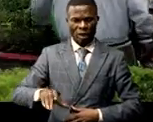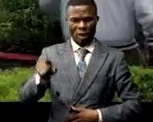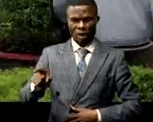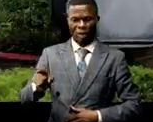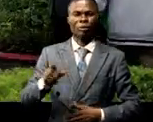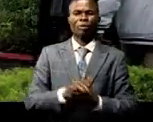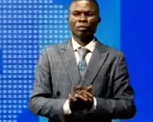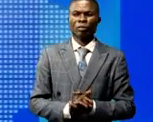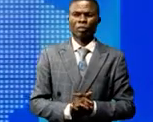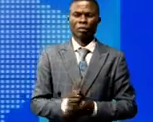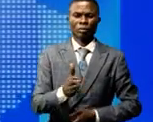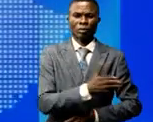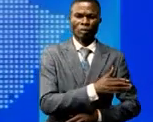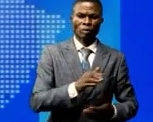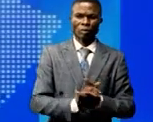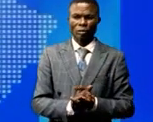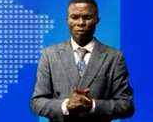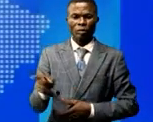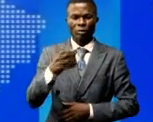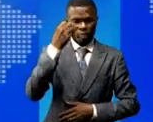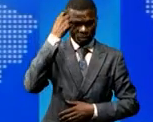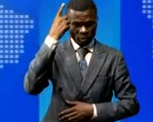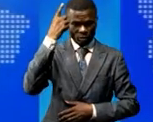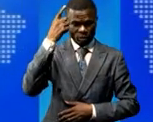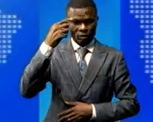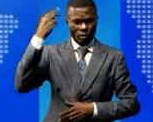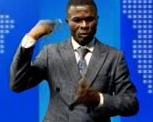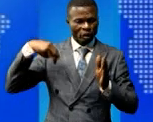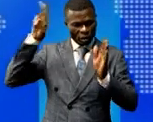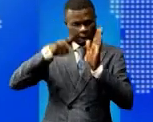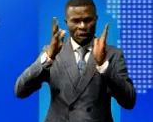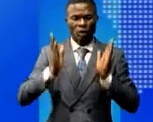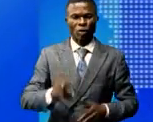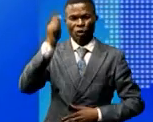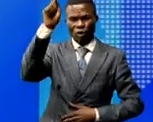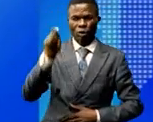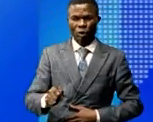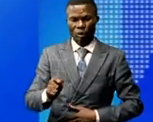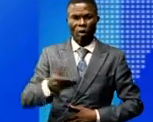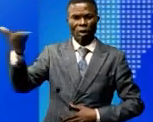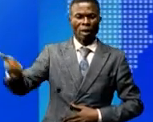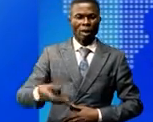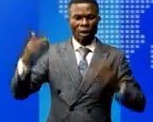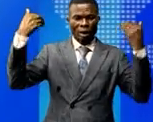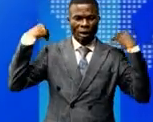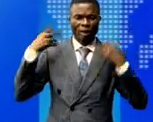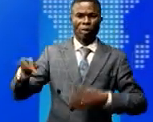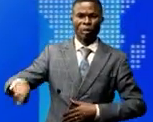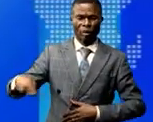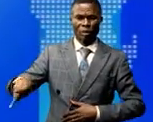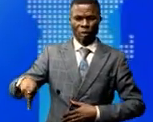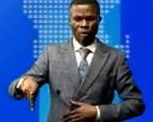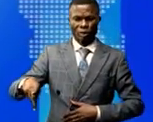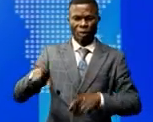électoral. Vous avez compris que le gouverneur militaire avait reçu les députés provinciaux et c'était un reportage